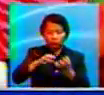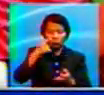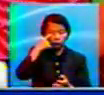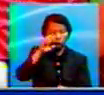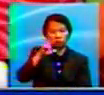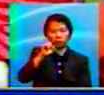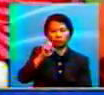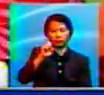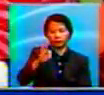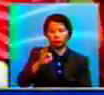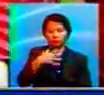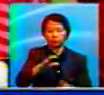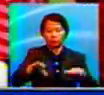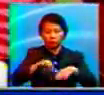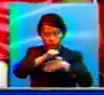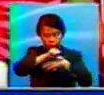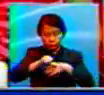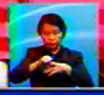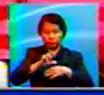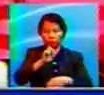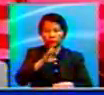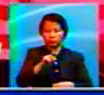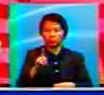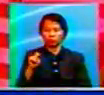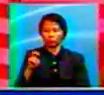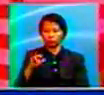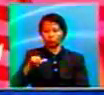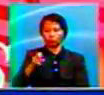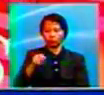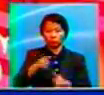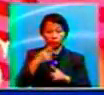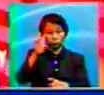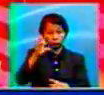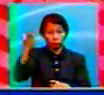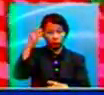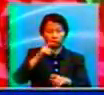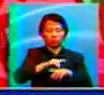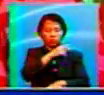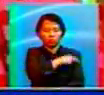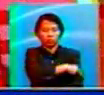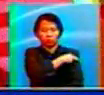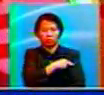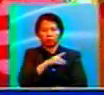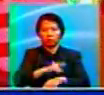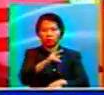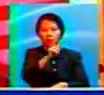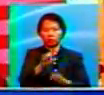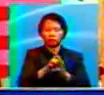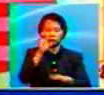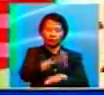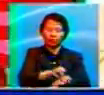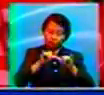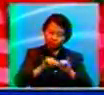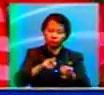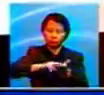saraf optik selepas menjalani pembedahan saraf tunjang Julai tahun lalu di sebuah hospital di ibu negara. Terpaksa